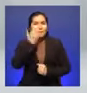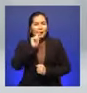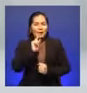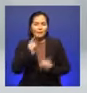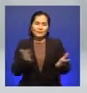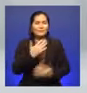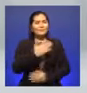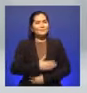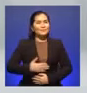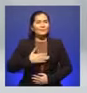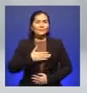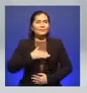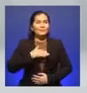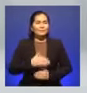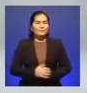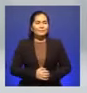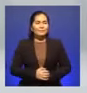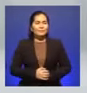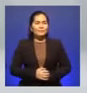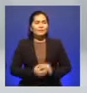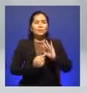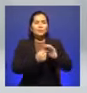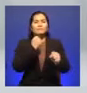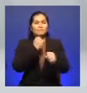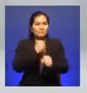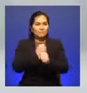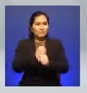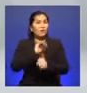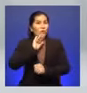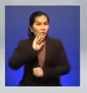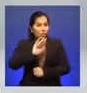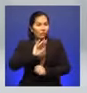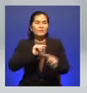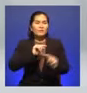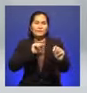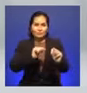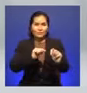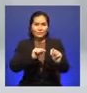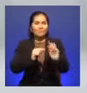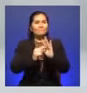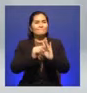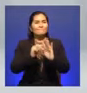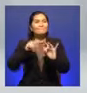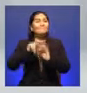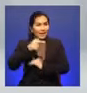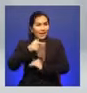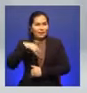นะคะซึ่งการตัวอย่างการทำงานในระดับพื้นที่สุขภาวะของสำนักสามเนี่ยก็จะมีหลายพื้น